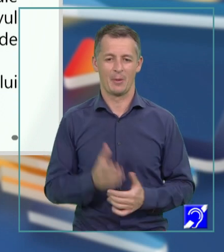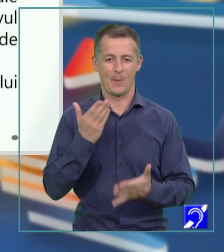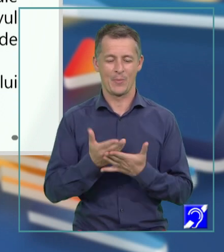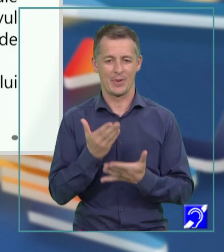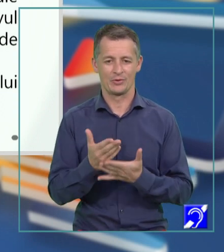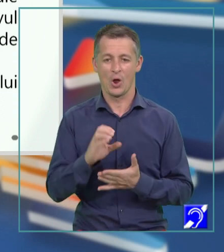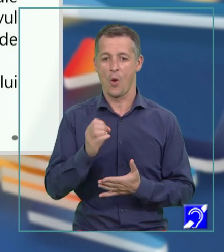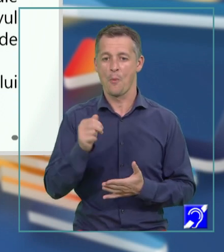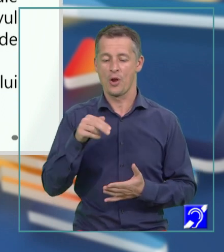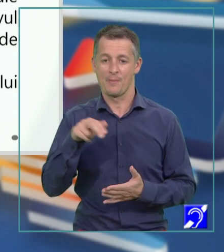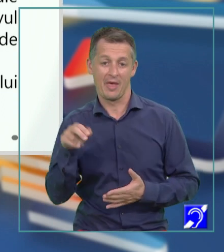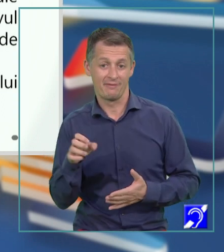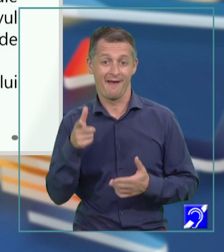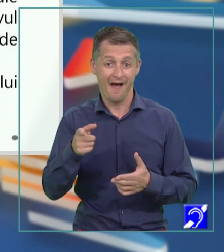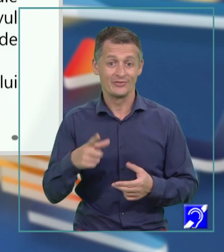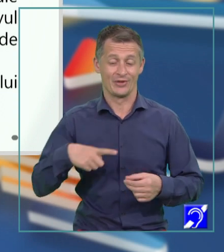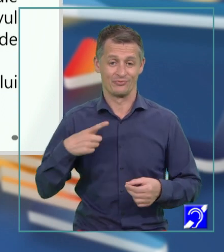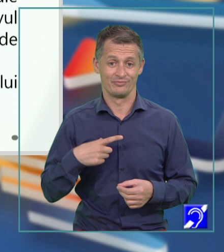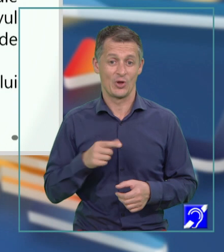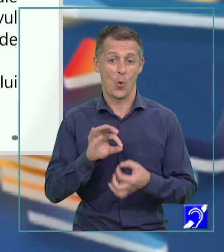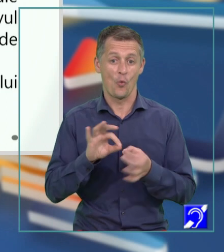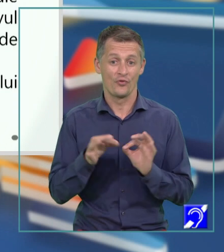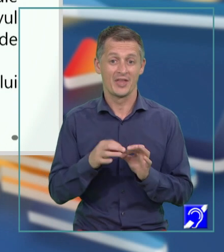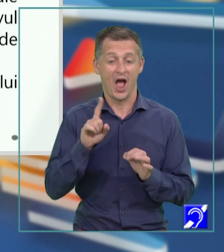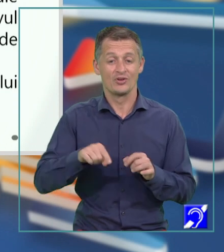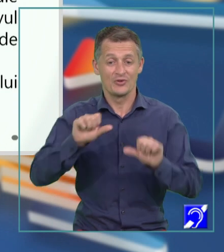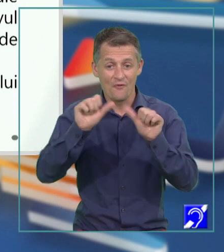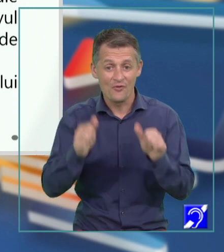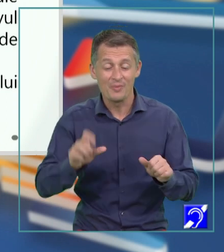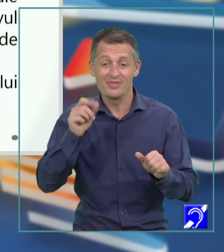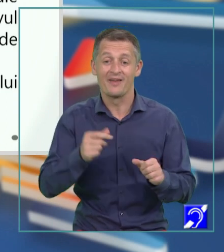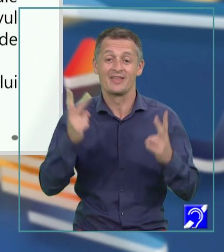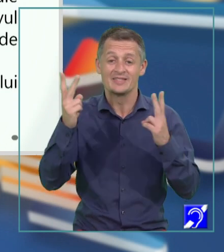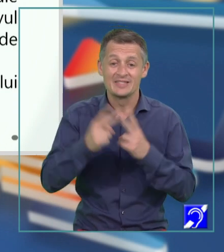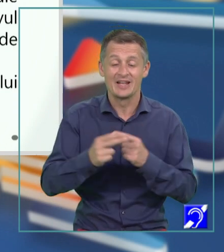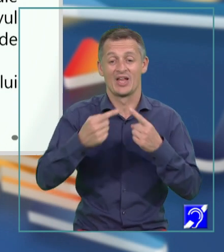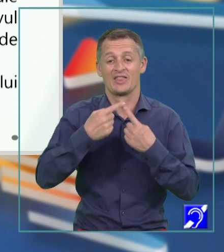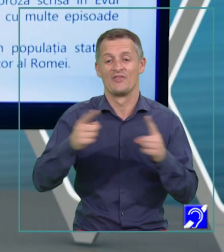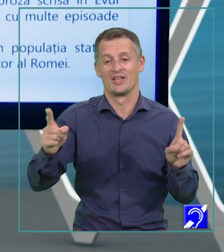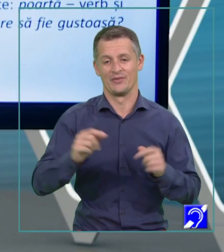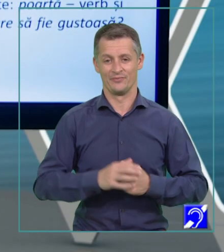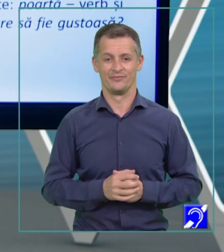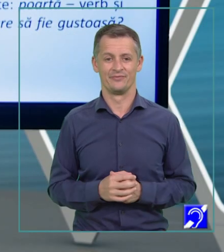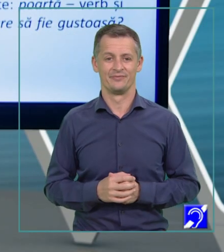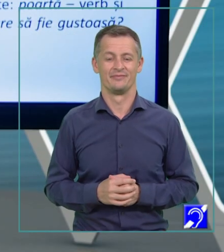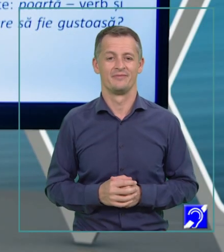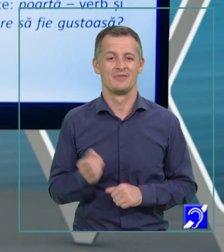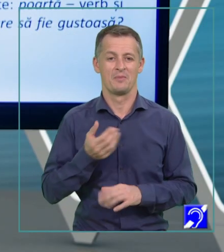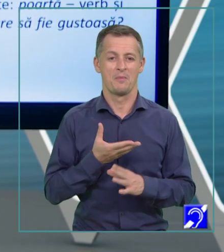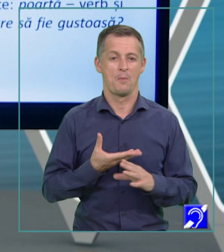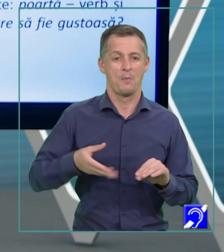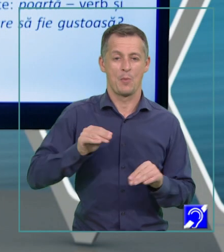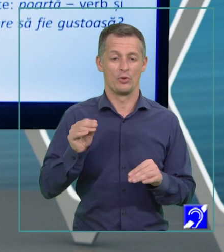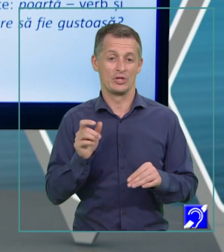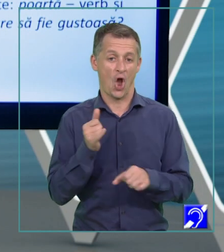că omonimele, de fapt, asta sunt cuvinte care au aceeași formă, dar sens total diferit. Mai mult de atât, observăm